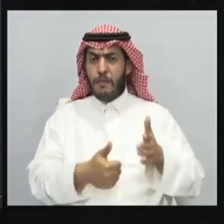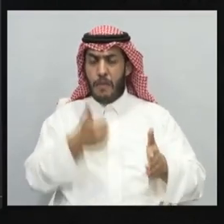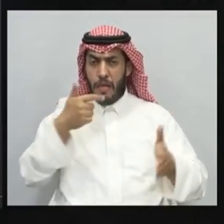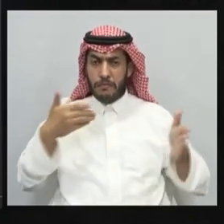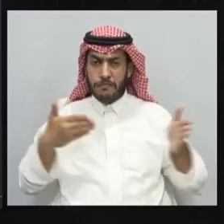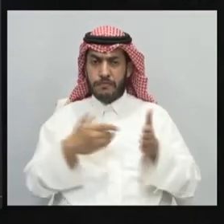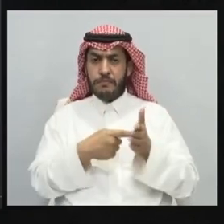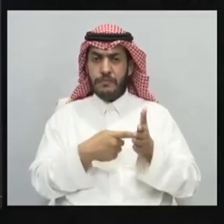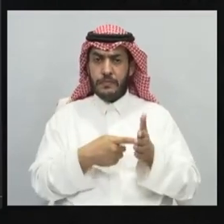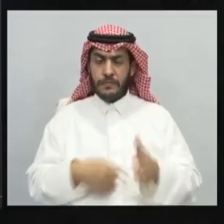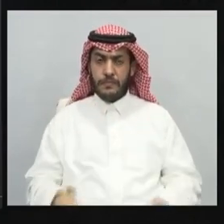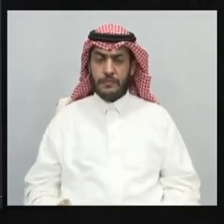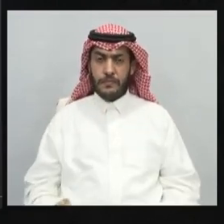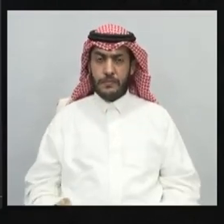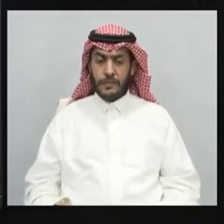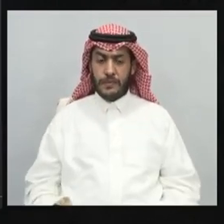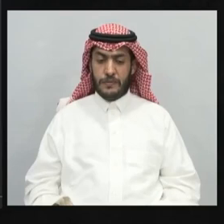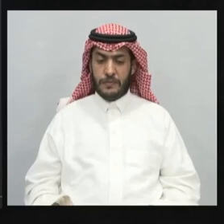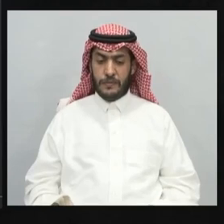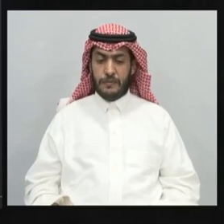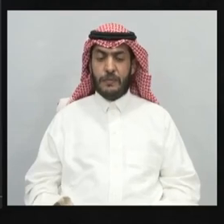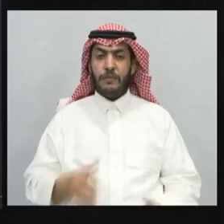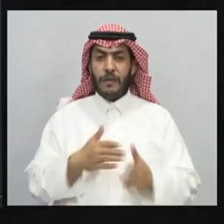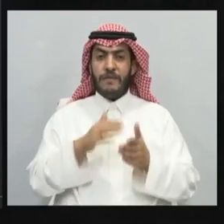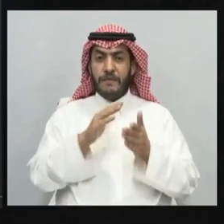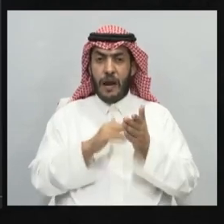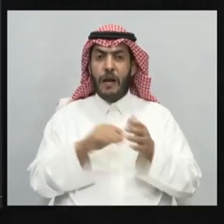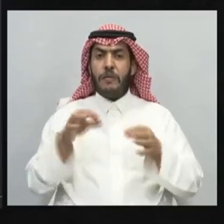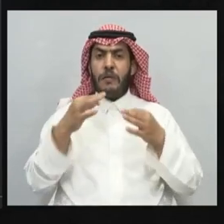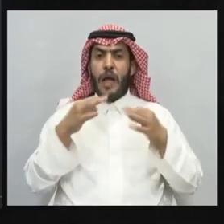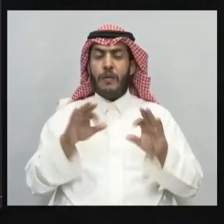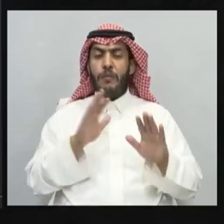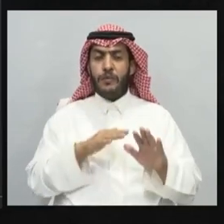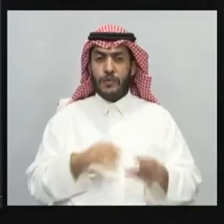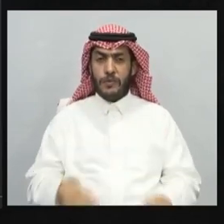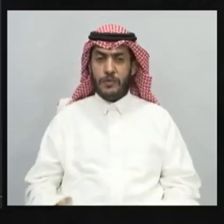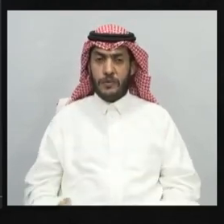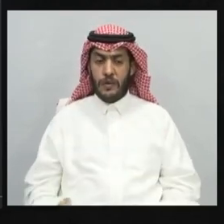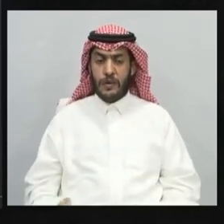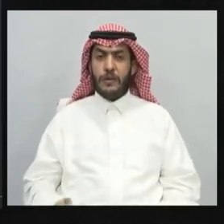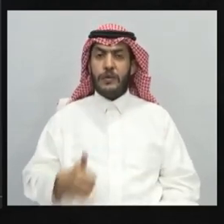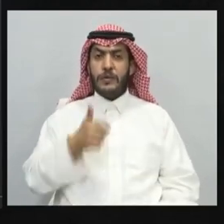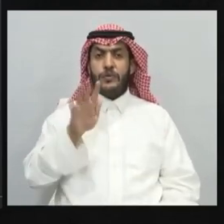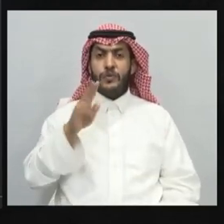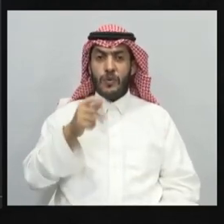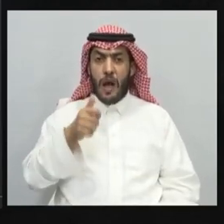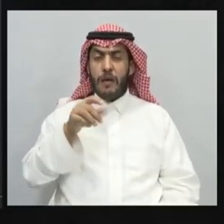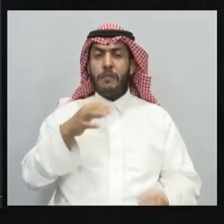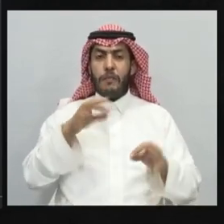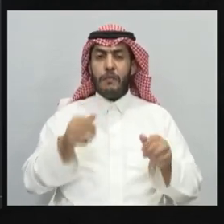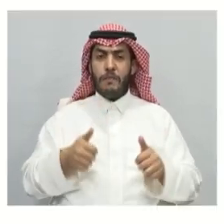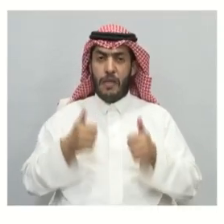النفاذيه انه معظم حجم الذره فراغ انه في فراغ قدامي اخترق او نفذ او جعل الشعاع ينفذ